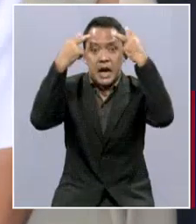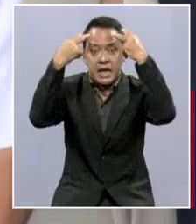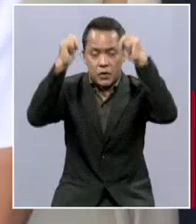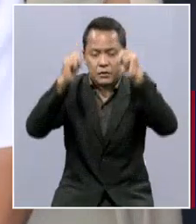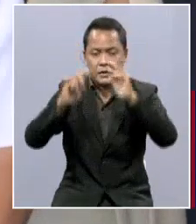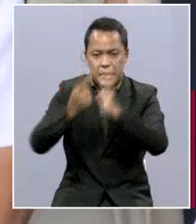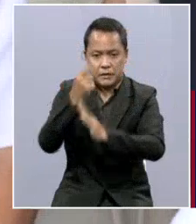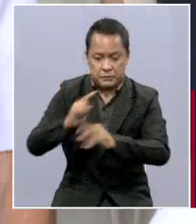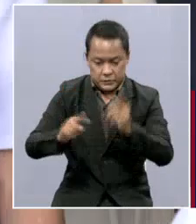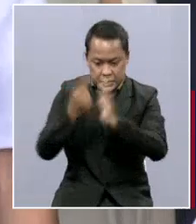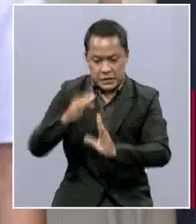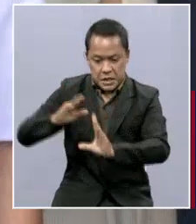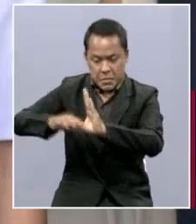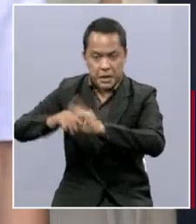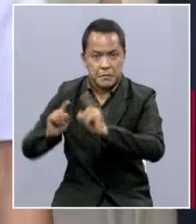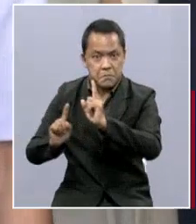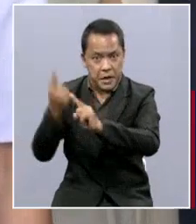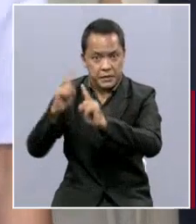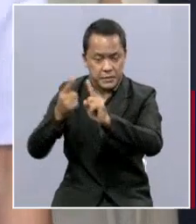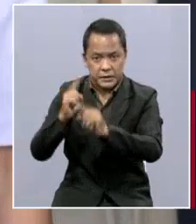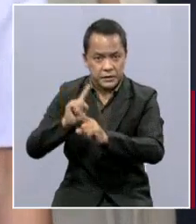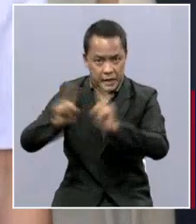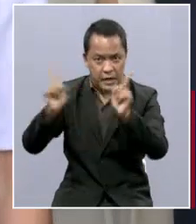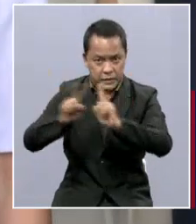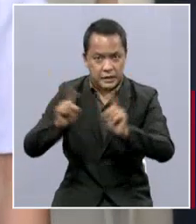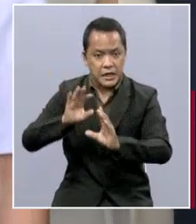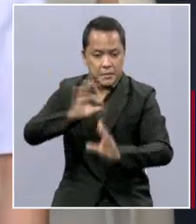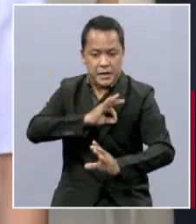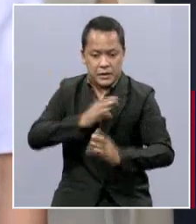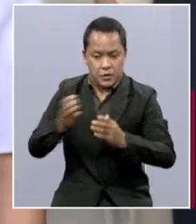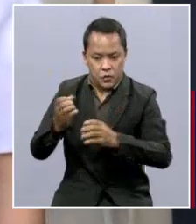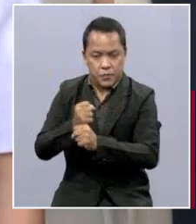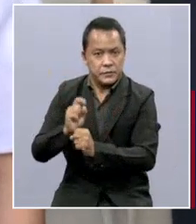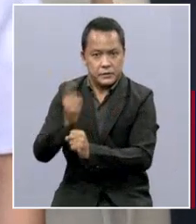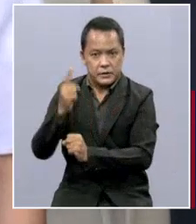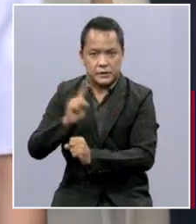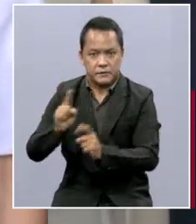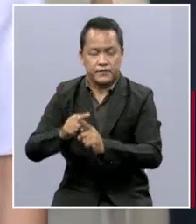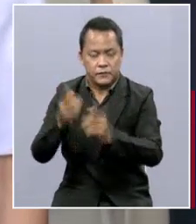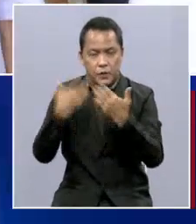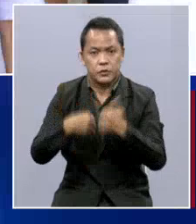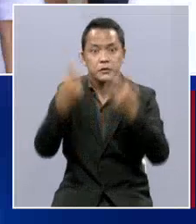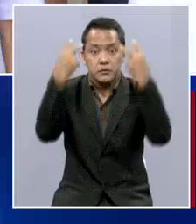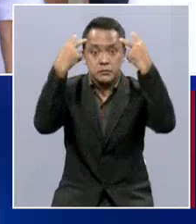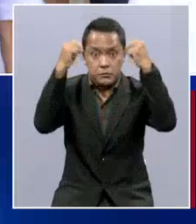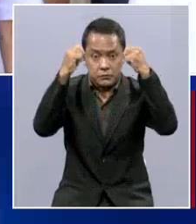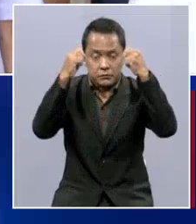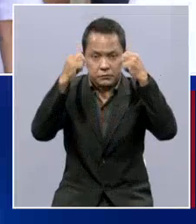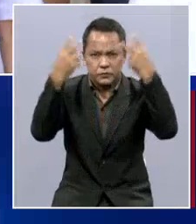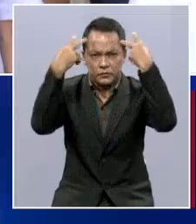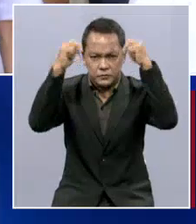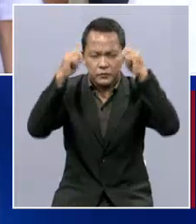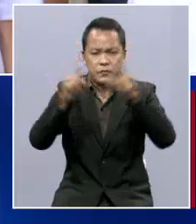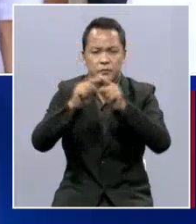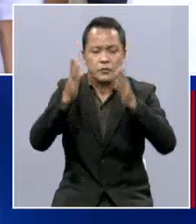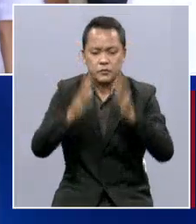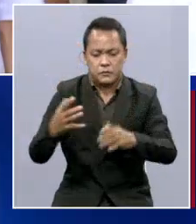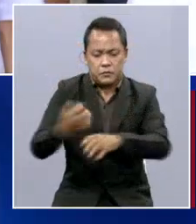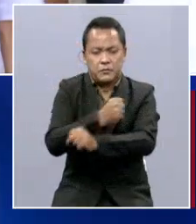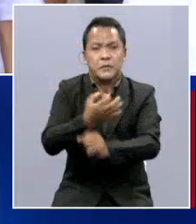ไม่ใช่ว่าเพิ่งจะมาเป็นนักการเมืองวันที่สมัครเป็นสมาชิกรวมไทยสร้างชาติแล้วคนเป็นนายกเนี่ยก็คือเป็นนักการเมือง